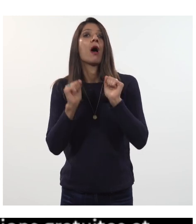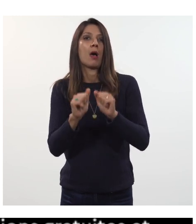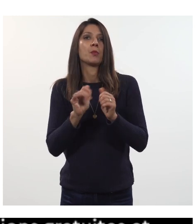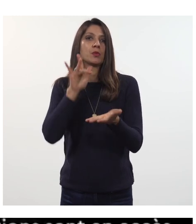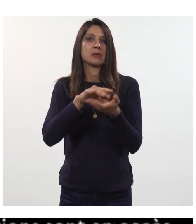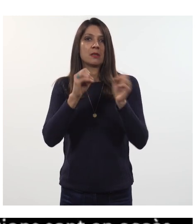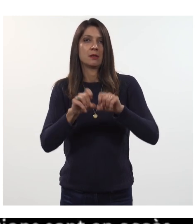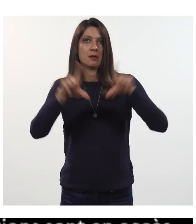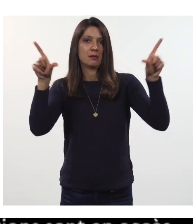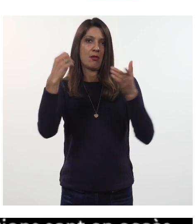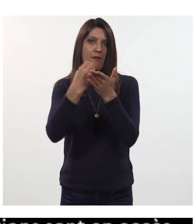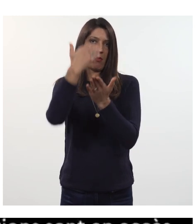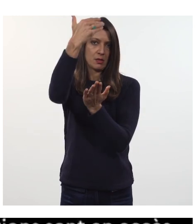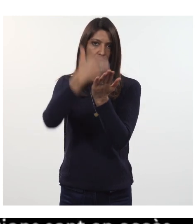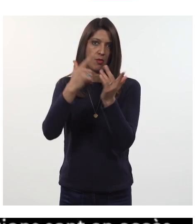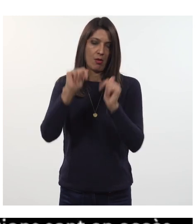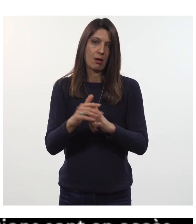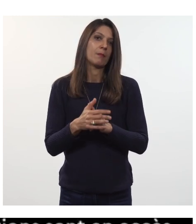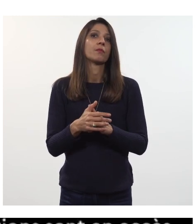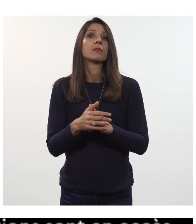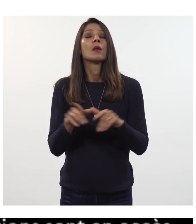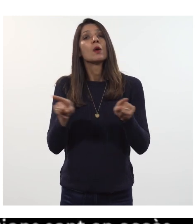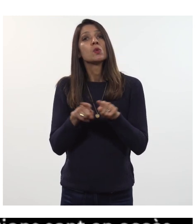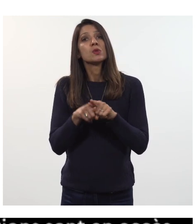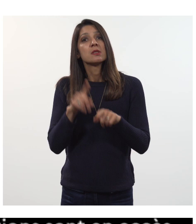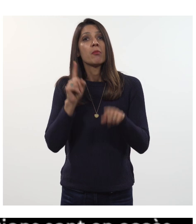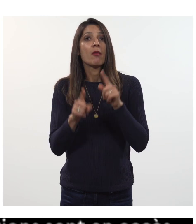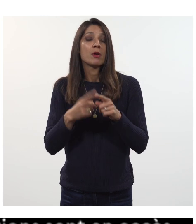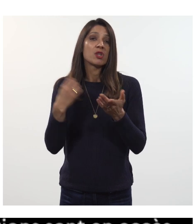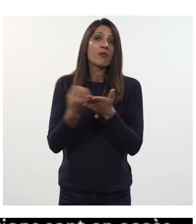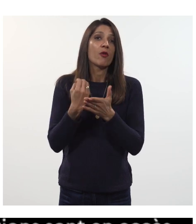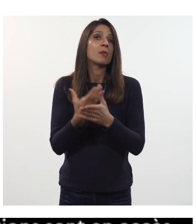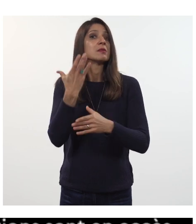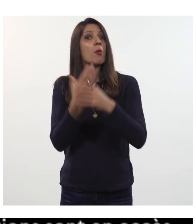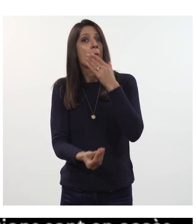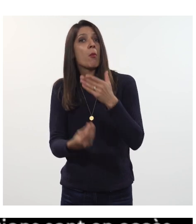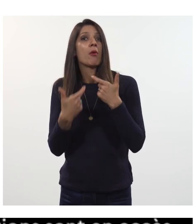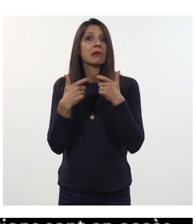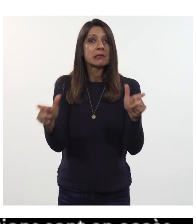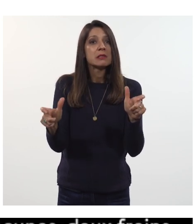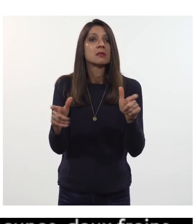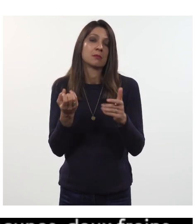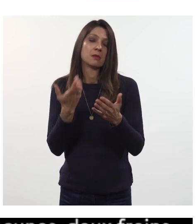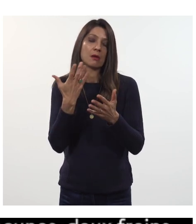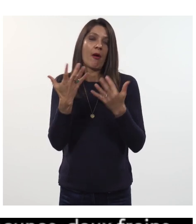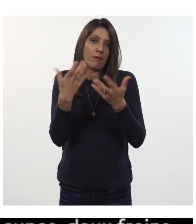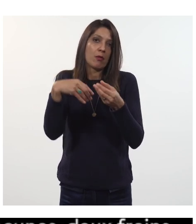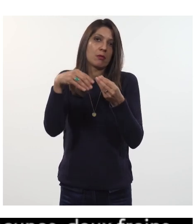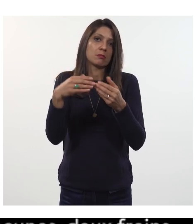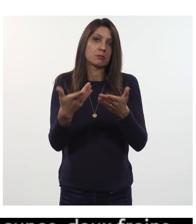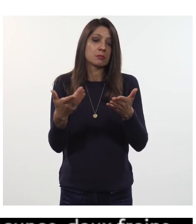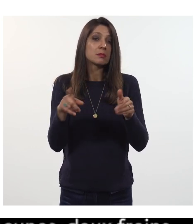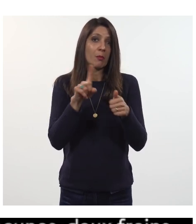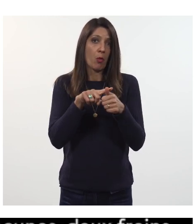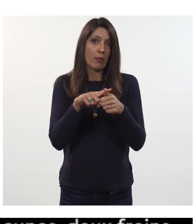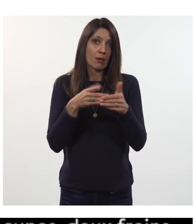quotidien. Premier frein, le manque d'informations accessibles pour eux-mêmes avant tout. Deuxième frein, le manque de formation